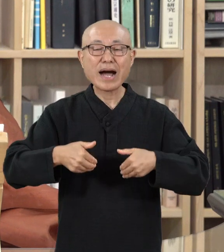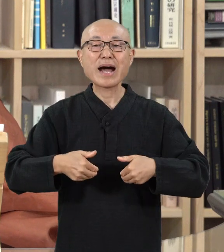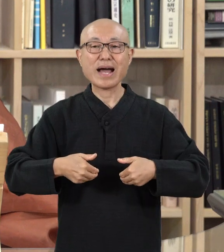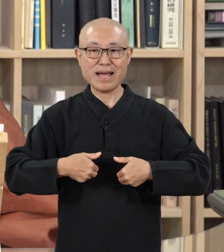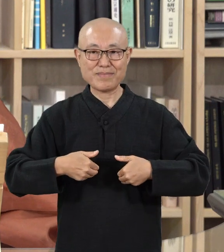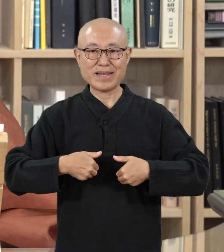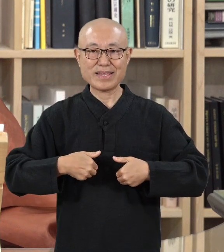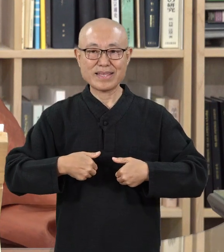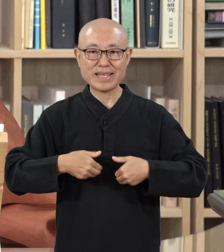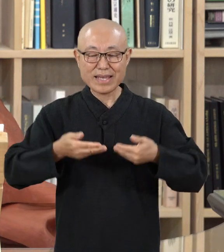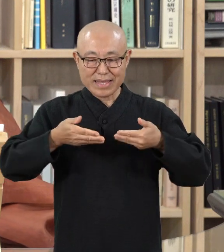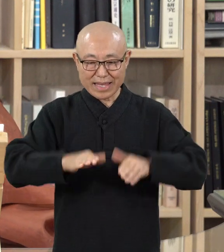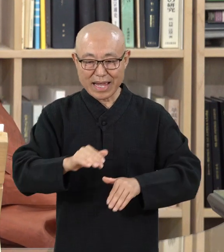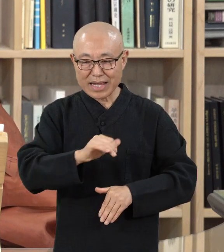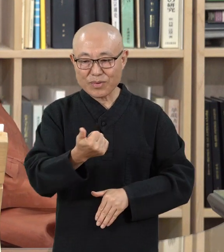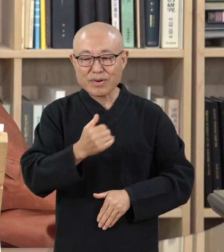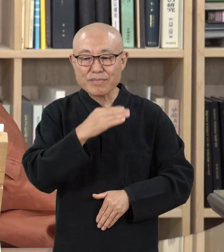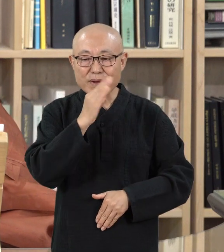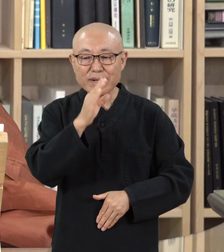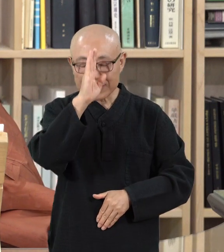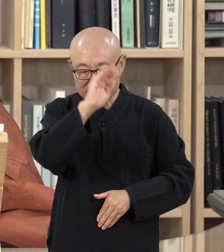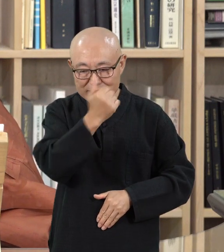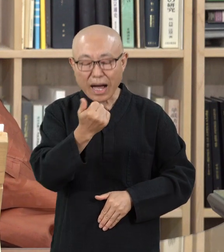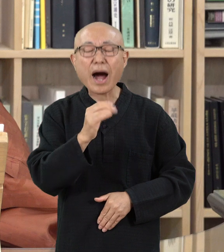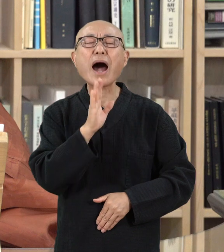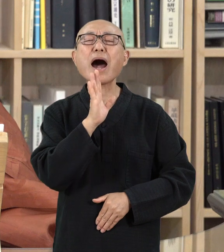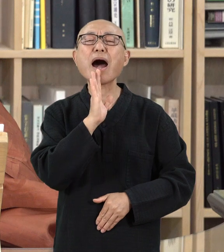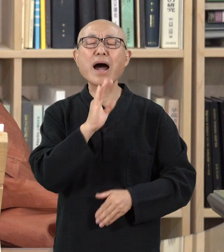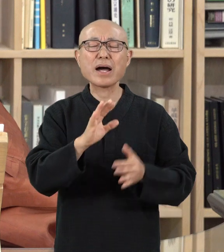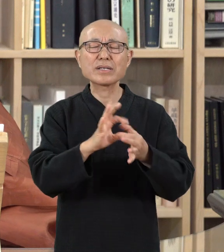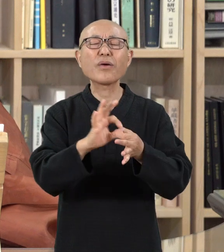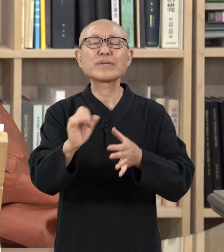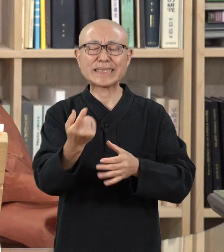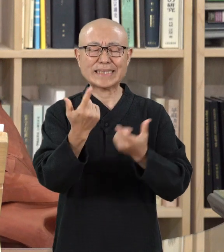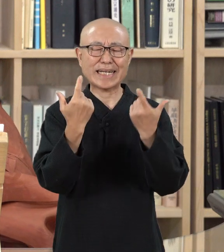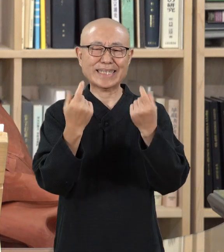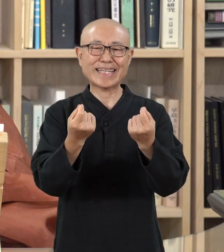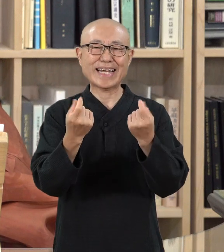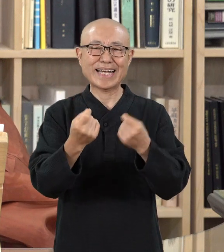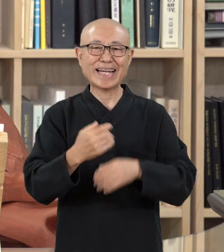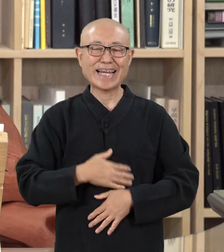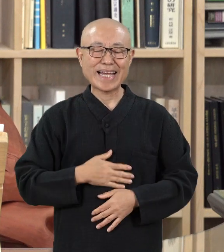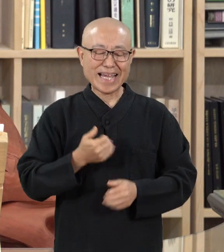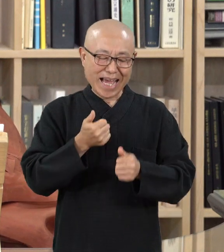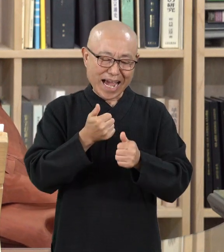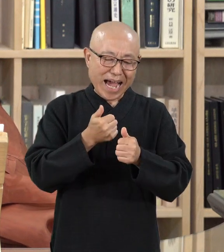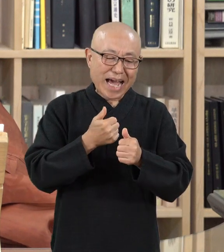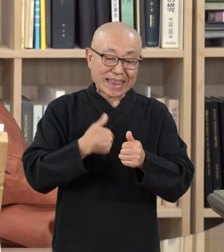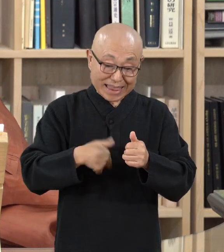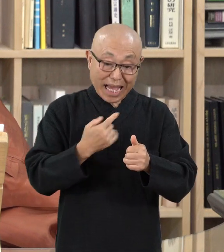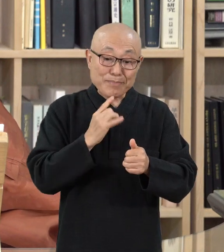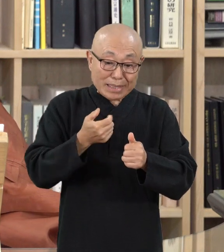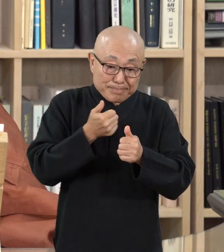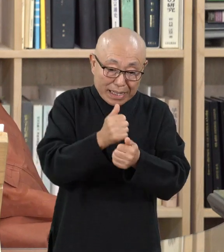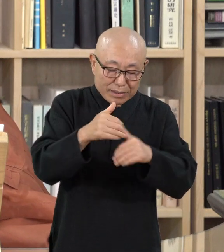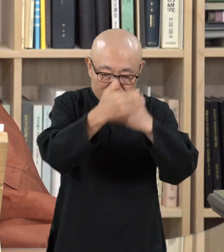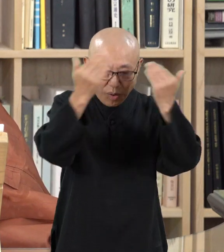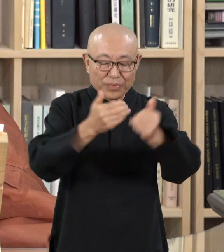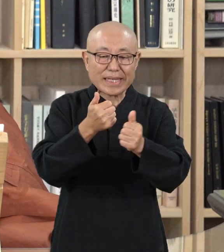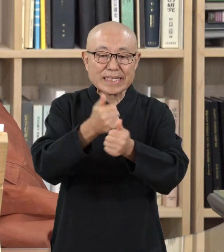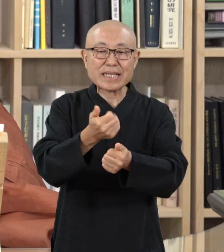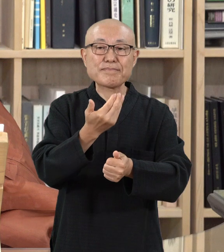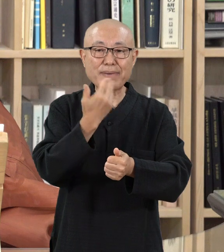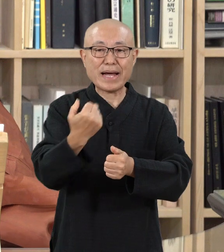이 생로병사도 연기의 법이로구나. 그래서 하나를 이길 뿐만 아니라 전체를 이길 수